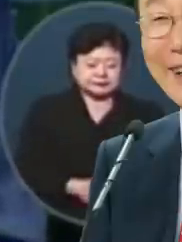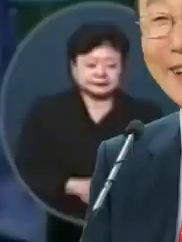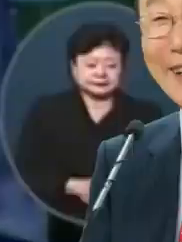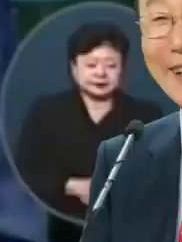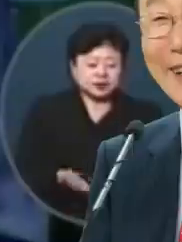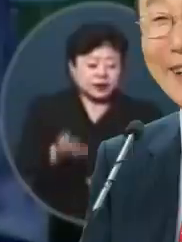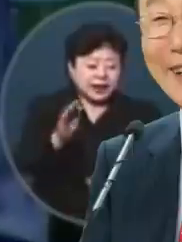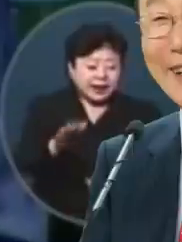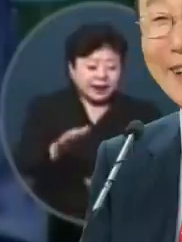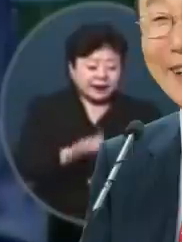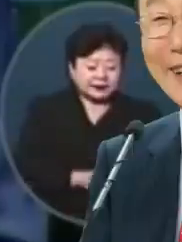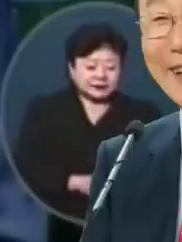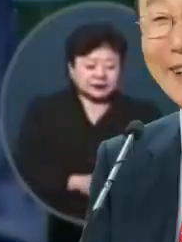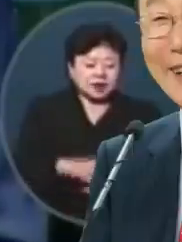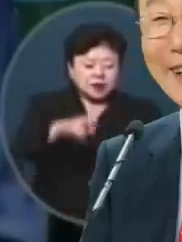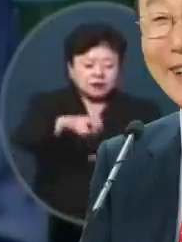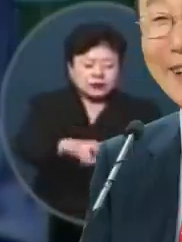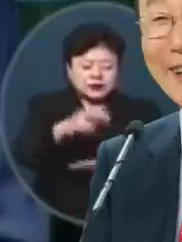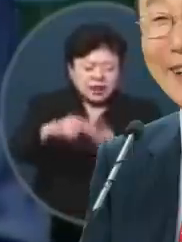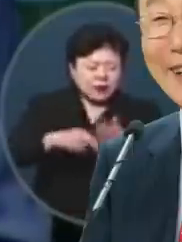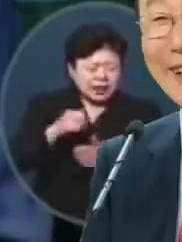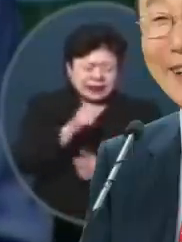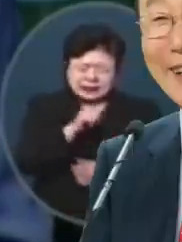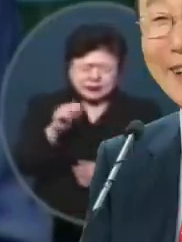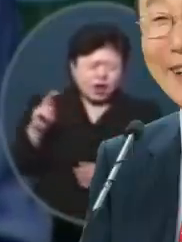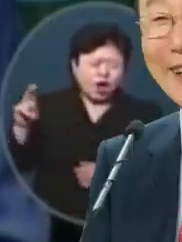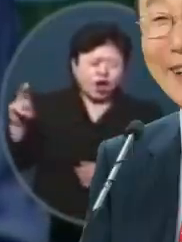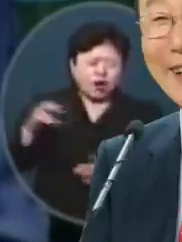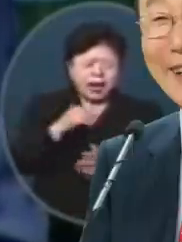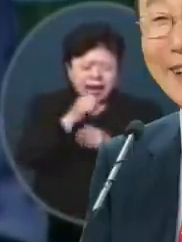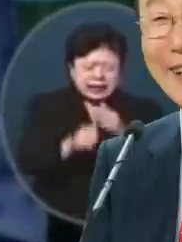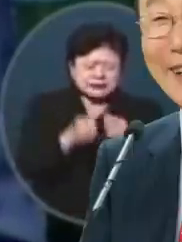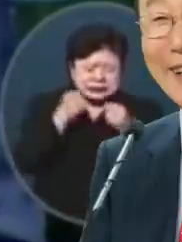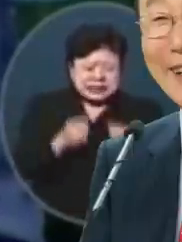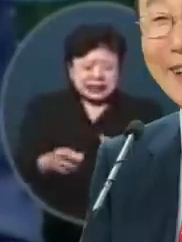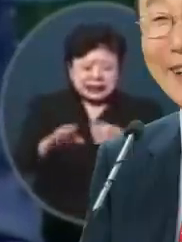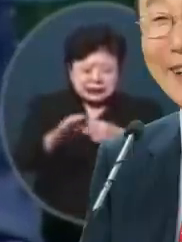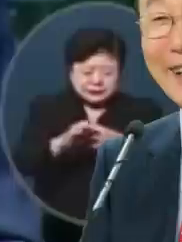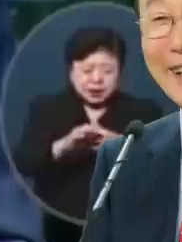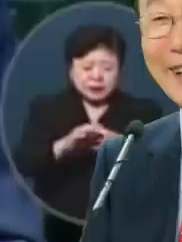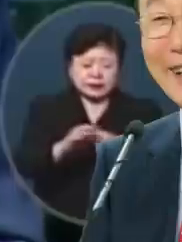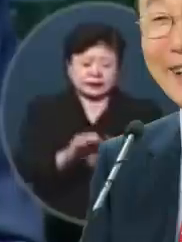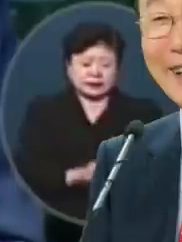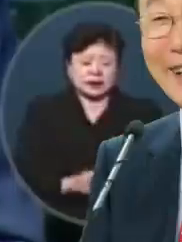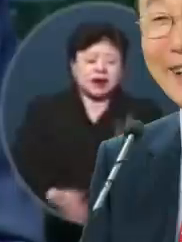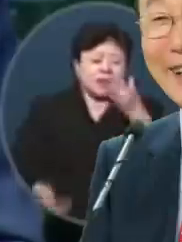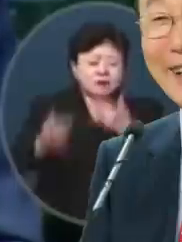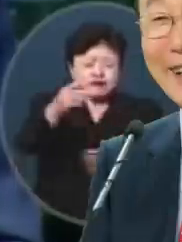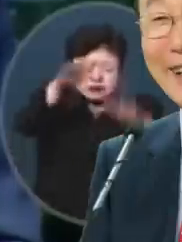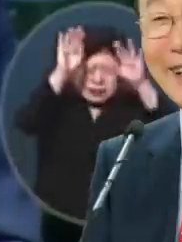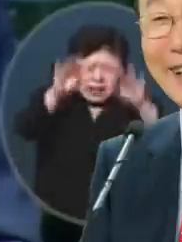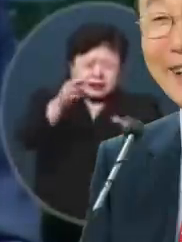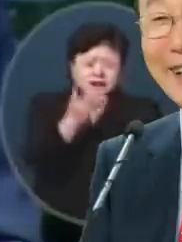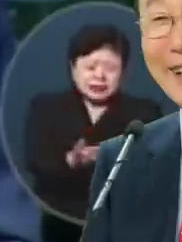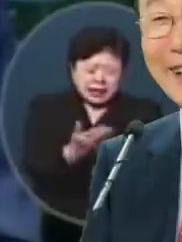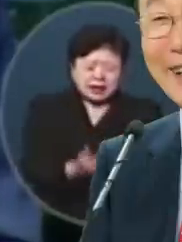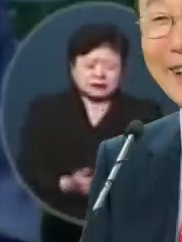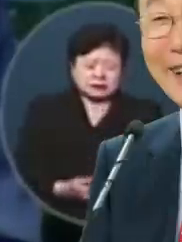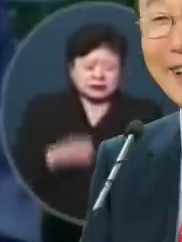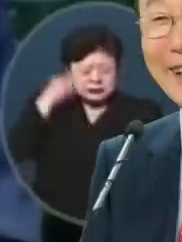그런데 무릎을 꿇고 야훼 하나님이여, 하나님이 살아계신 하나님이 지금 불을 내려서 이 제물을